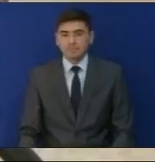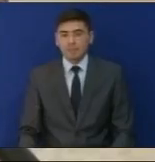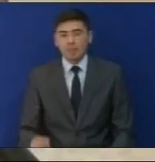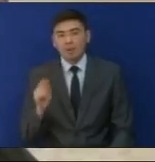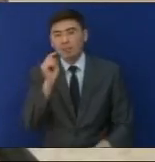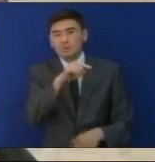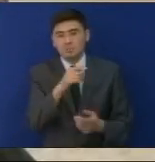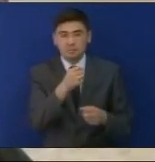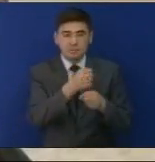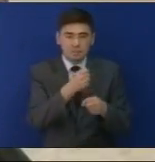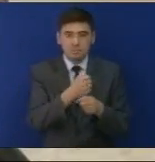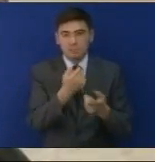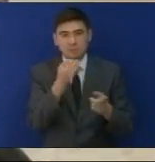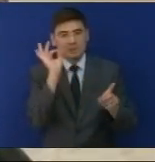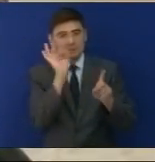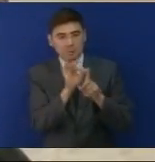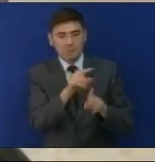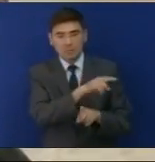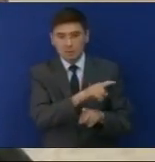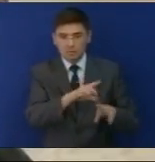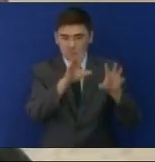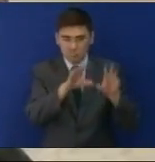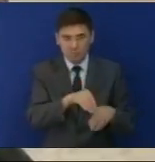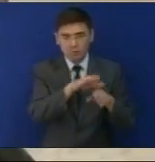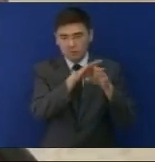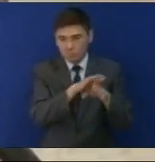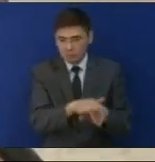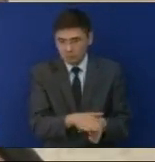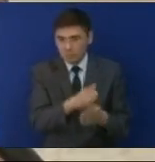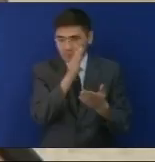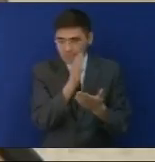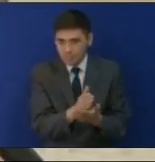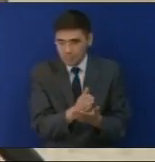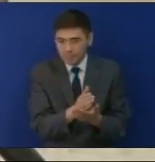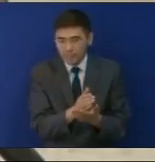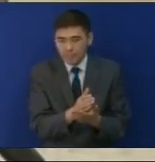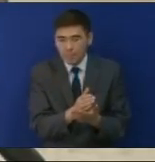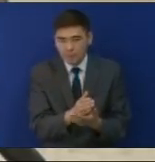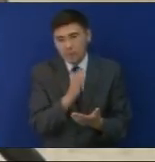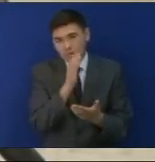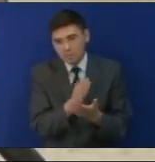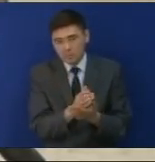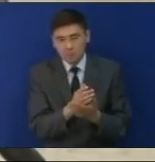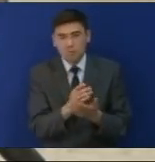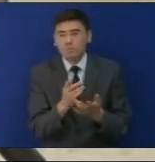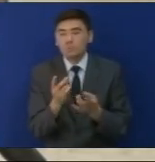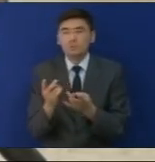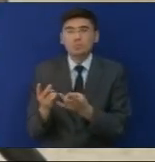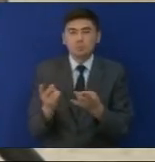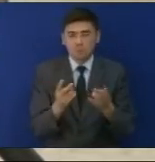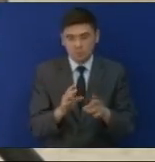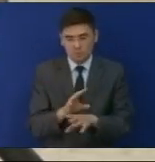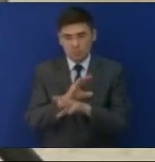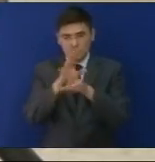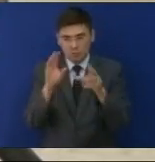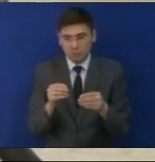работа поставлена на нужный лад. Имеются все необходимые условия